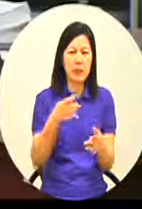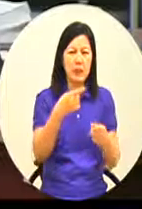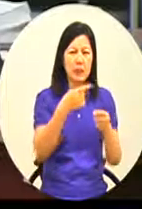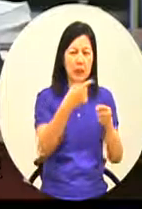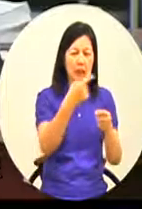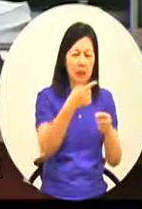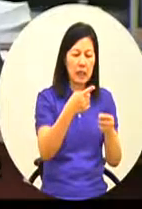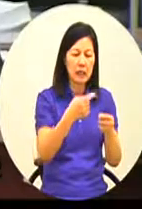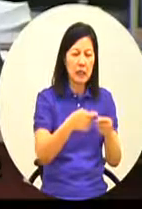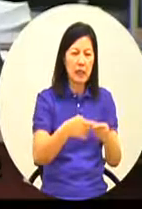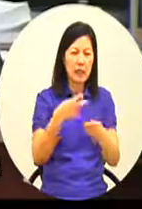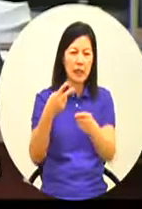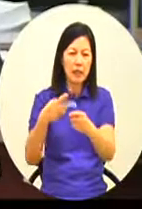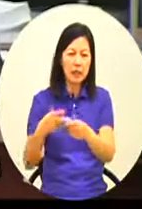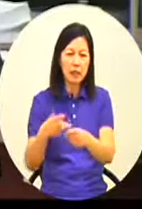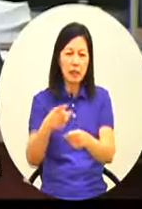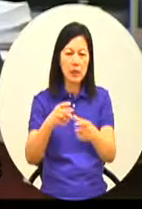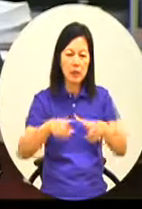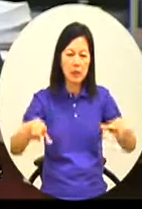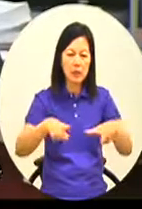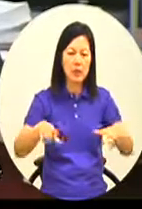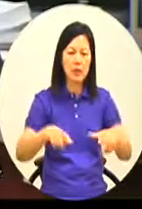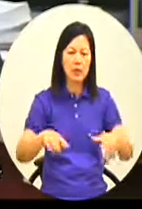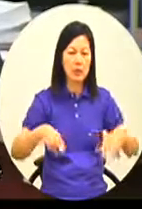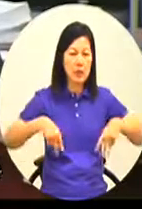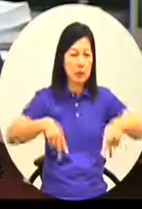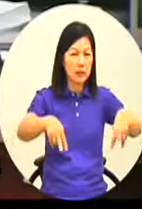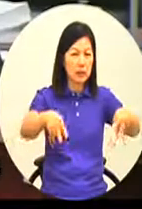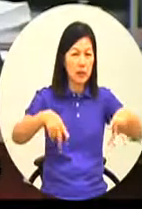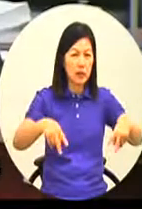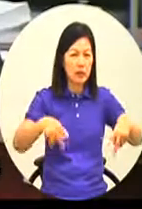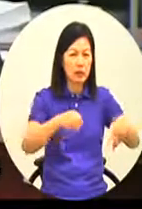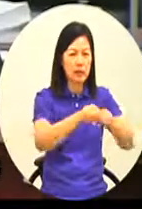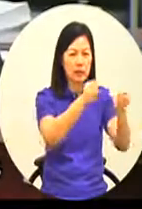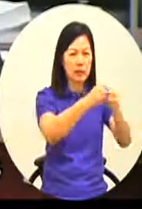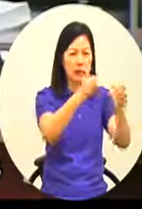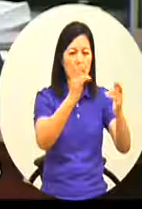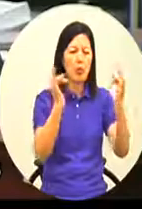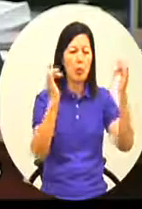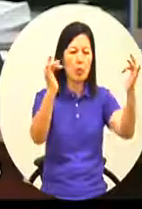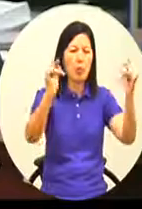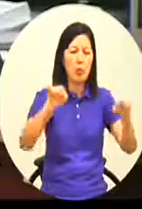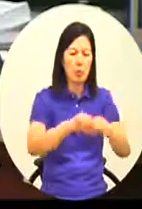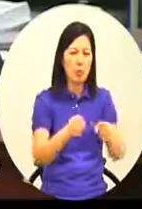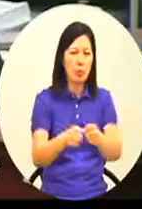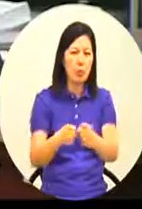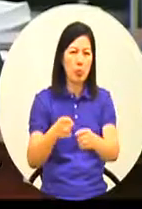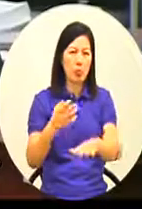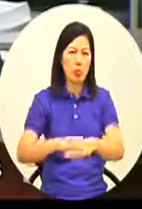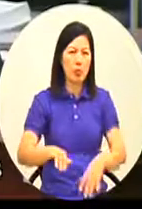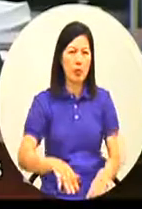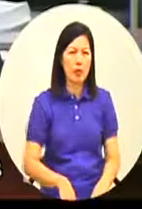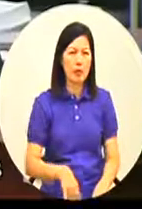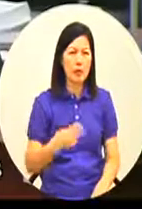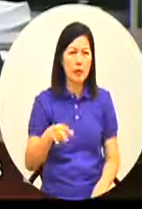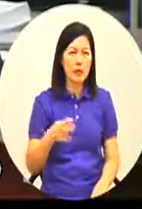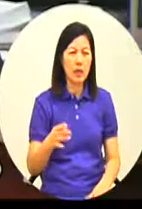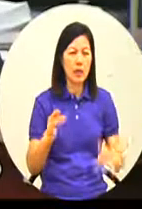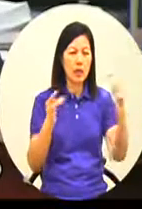但人个树宽，这大型树啊，一挂银杏道拢压压歹啦，吼，安尼人行道桩拢压歹去啊。啊，佮再挖人个树